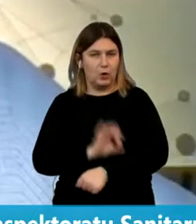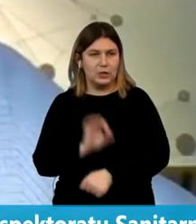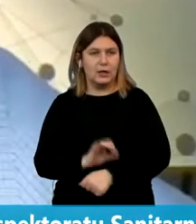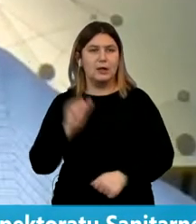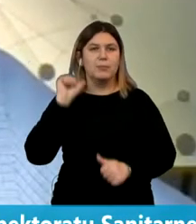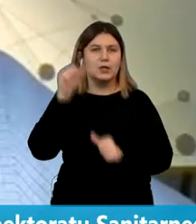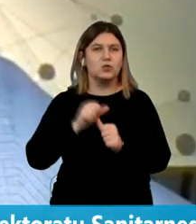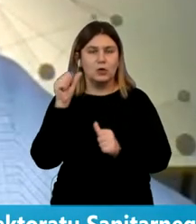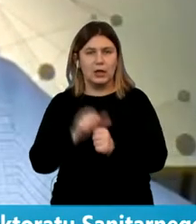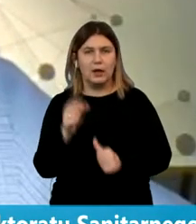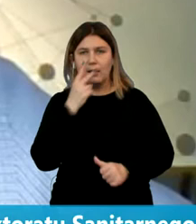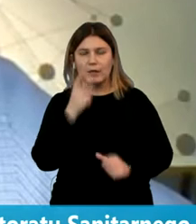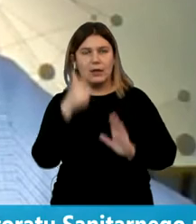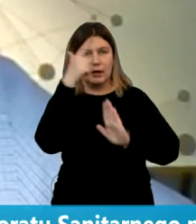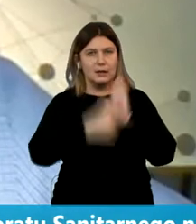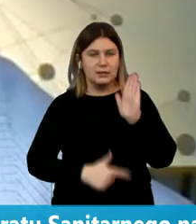roku zatwierdzamy pewną listę